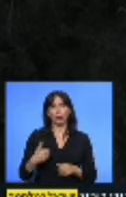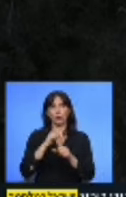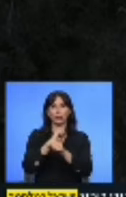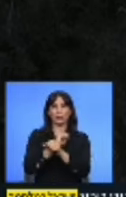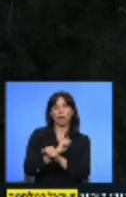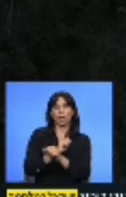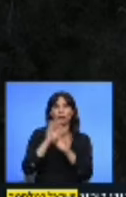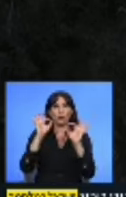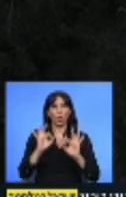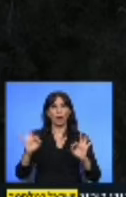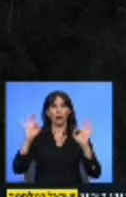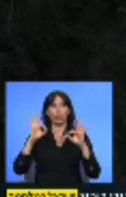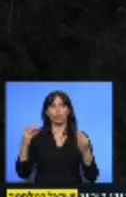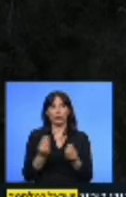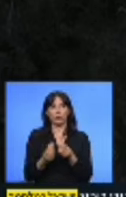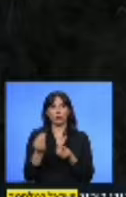דברים. לא,